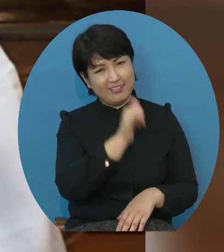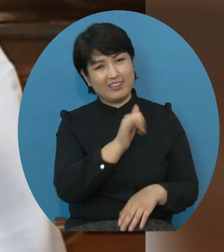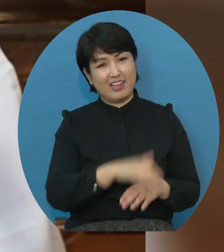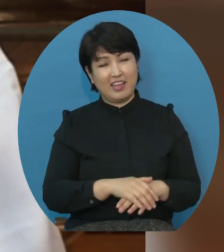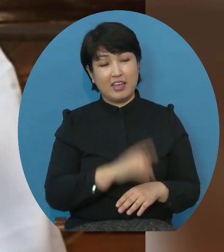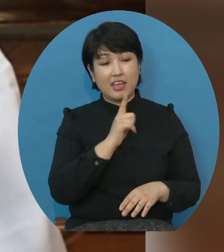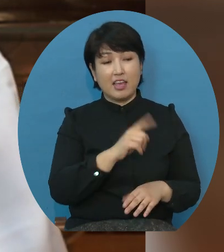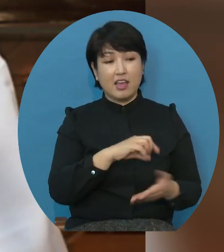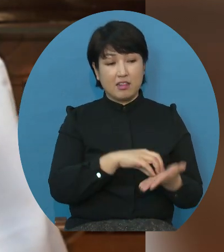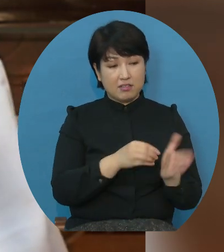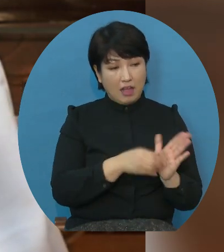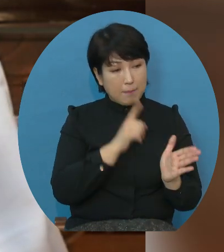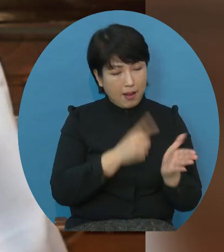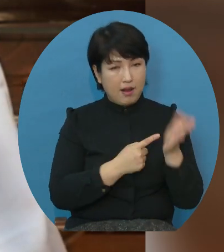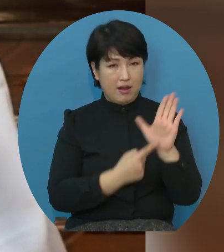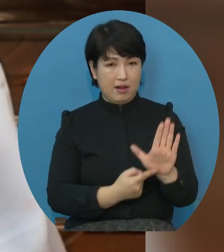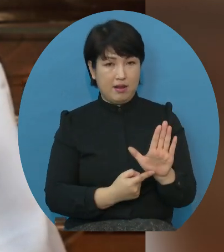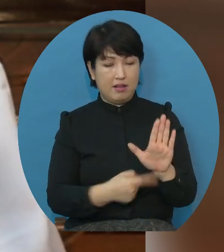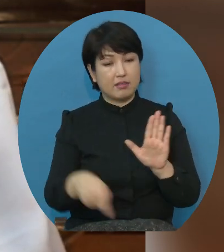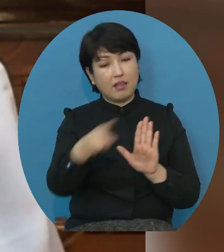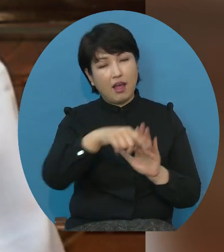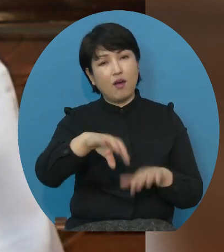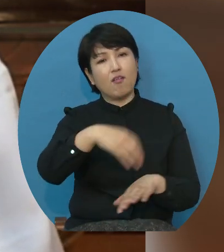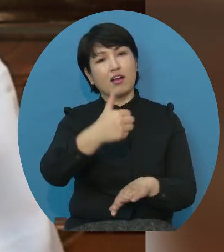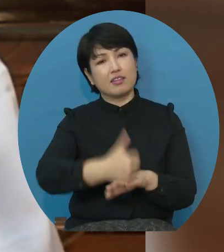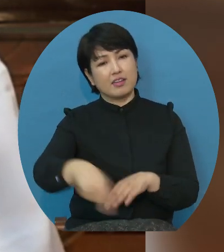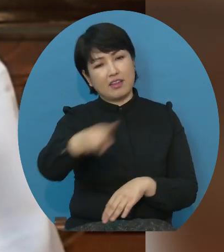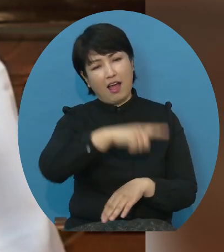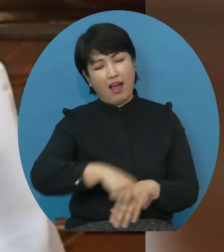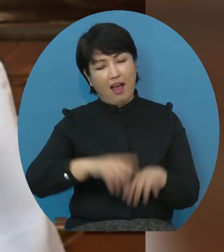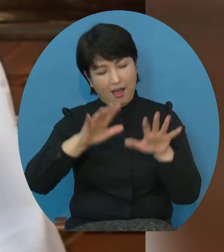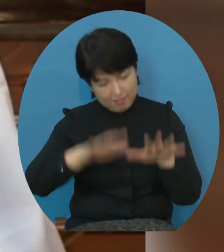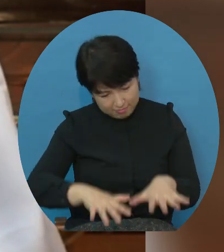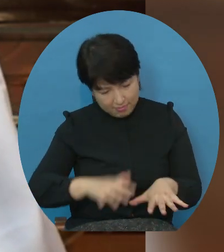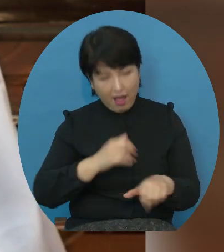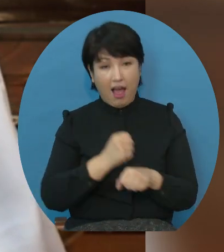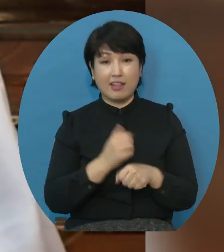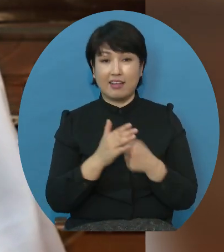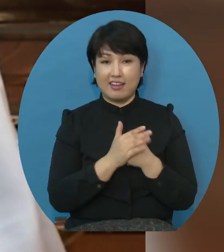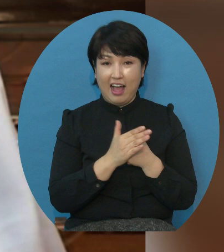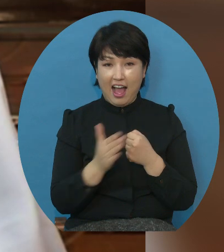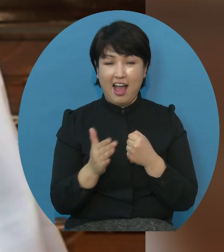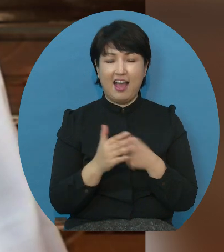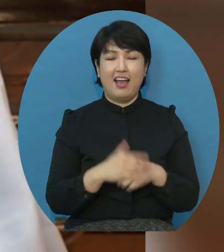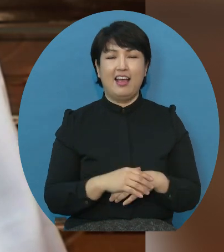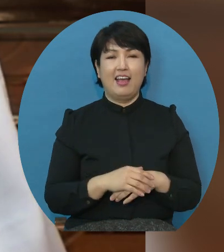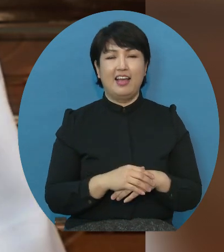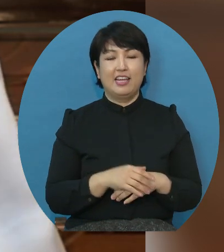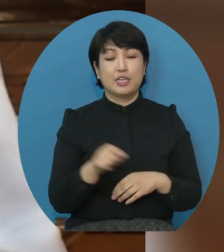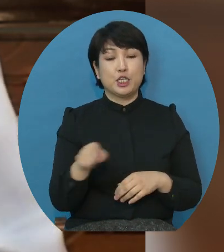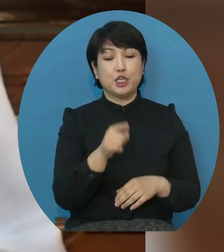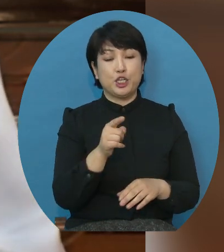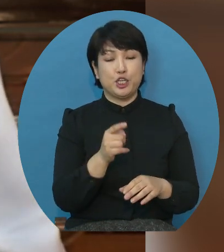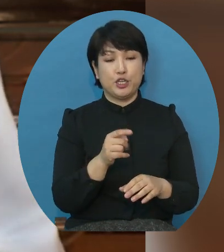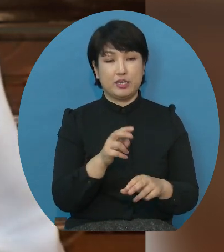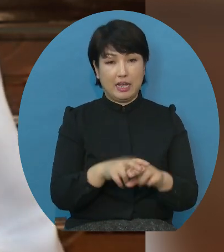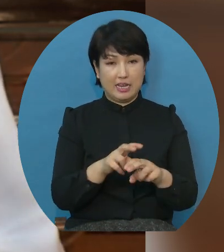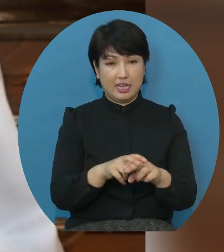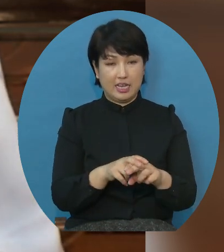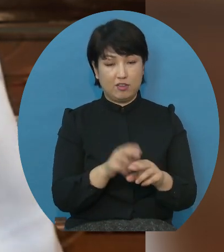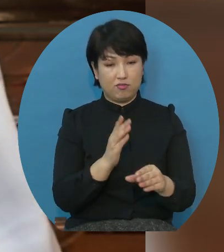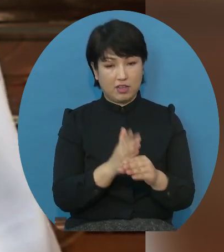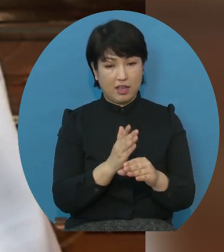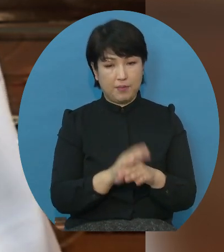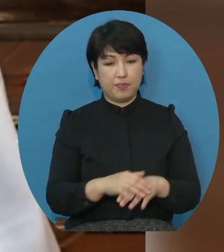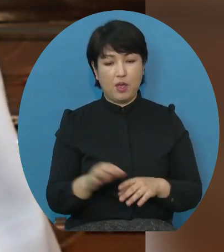이렇게 딱 한마디의 왕들이 참 북 철벽을 하니까 그때 그 자리에서